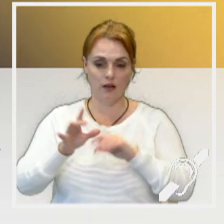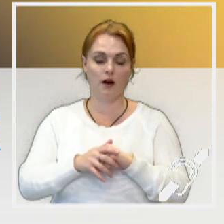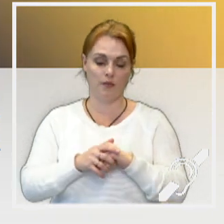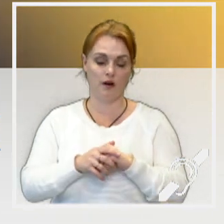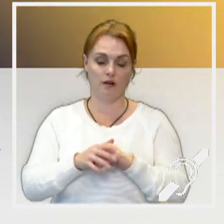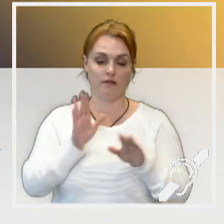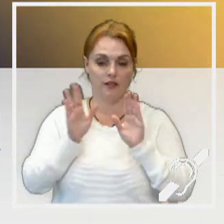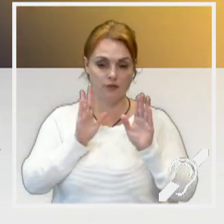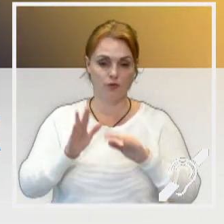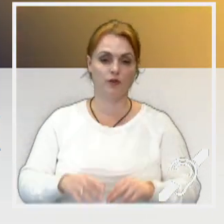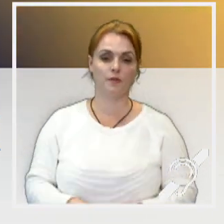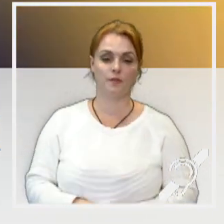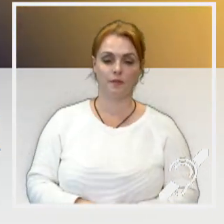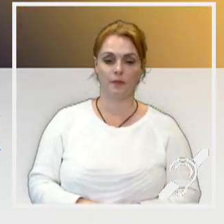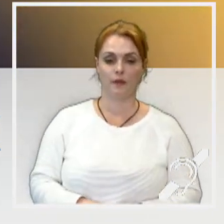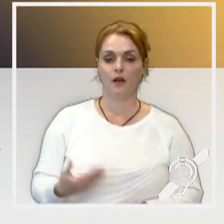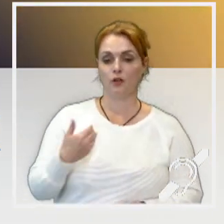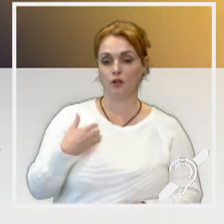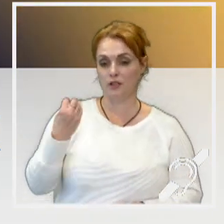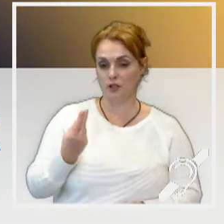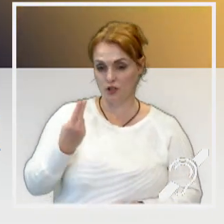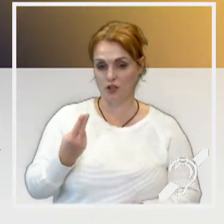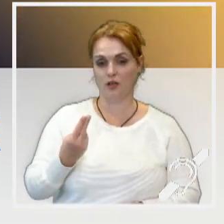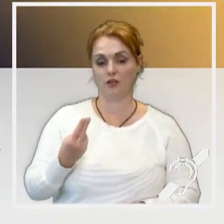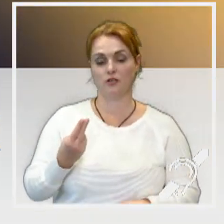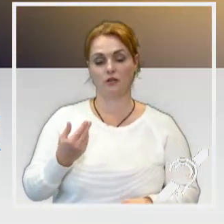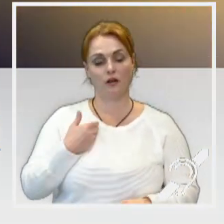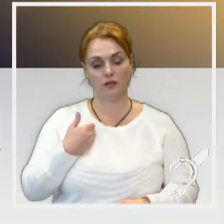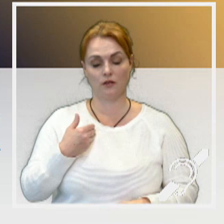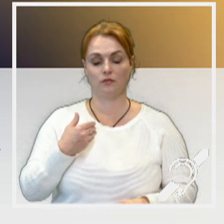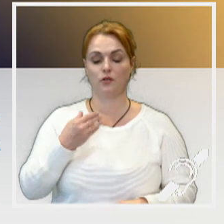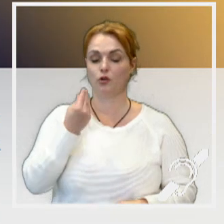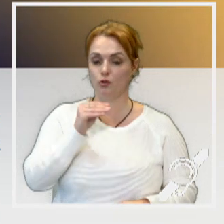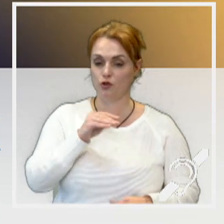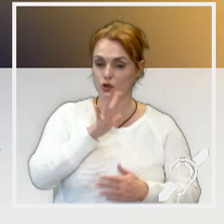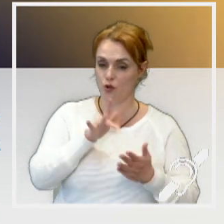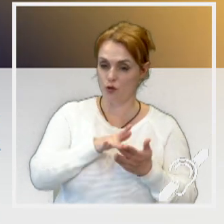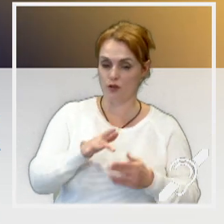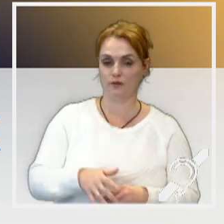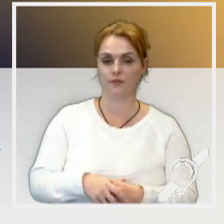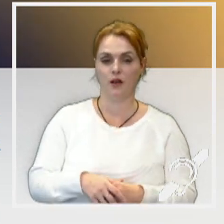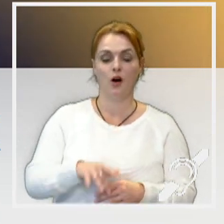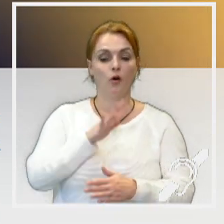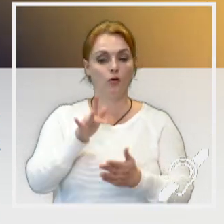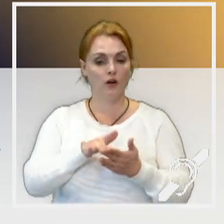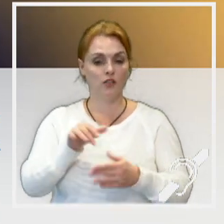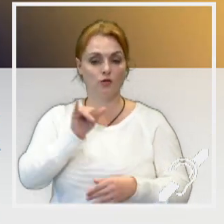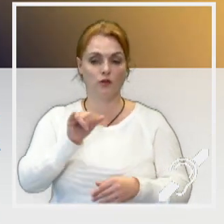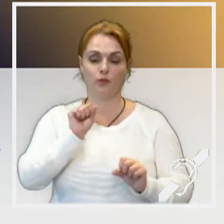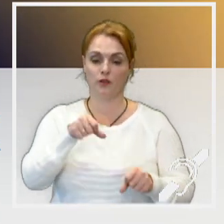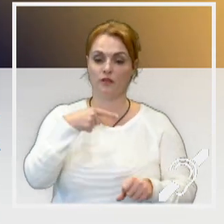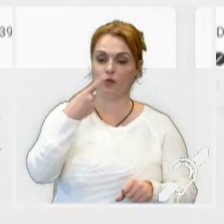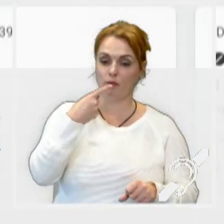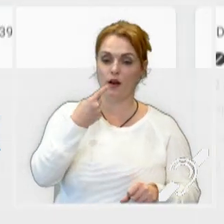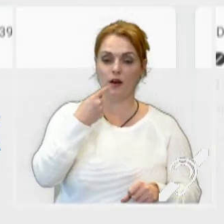locuitori a municipiului Chișinău, noi socialiștii optăm pentru un oraș multietnic, un oraș în care putem vorbi limba care